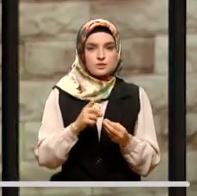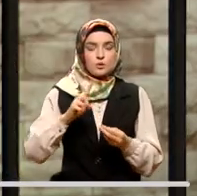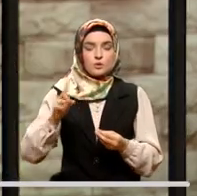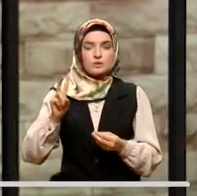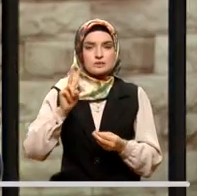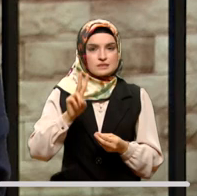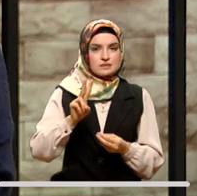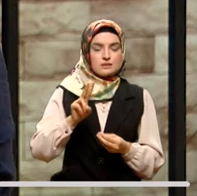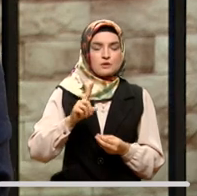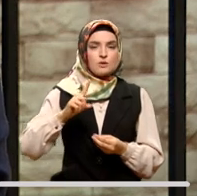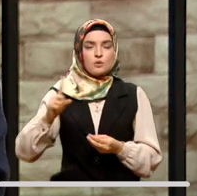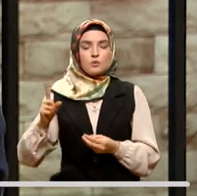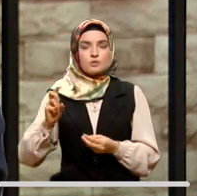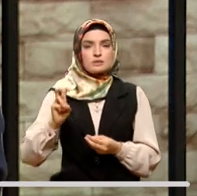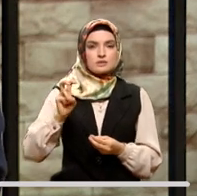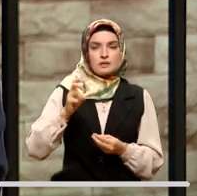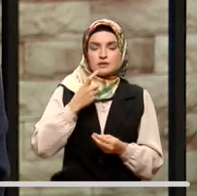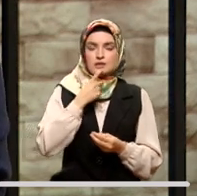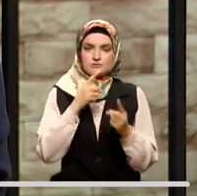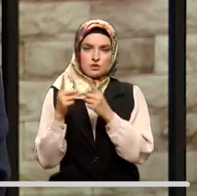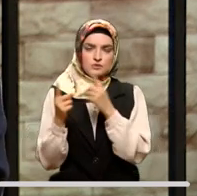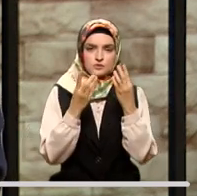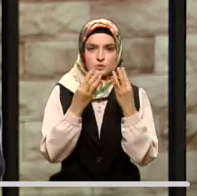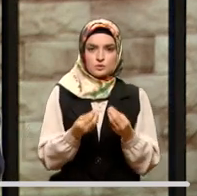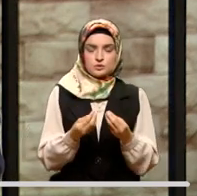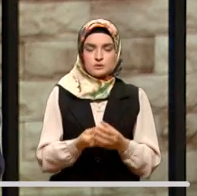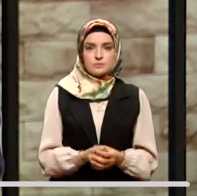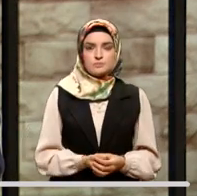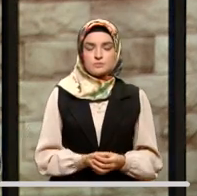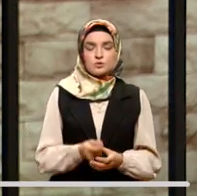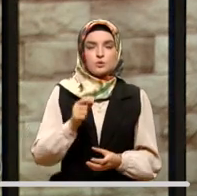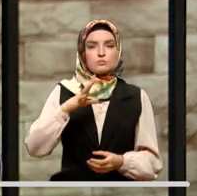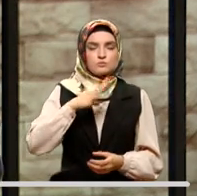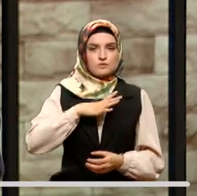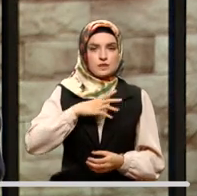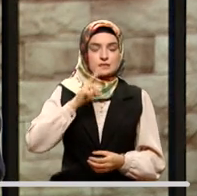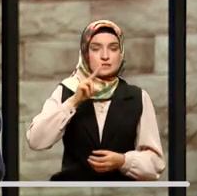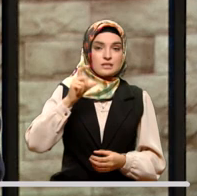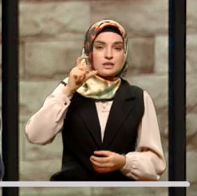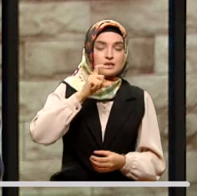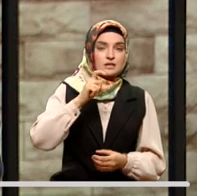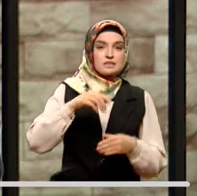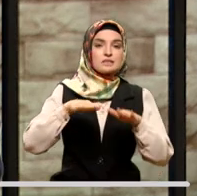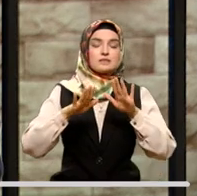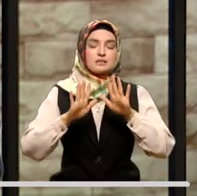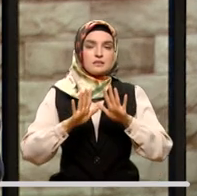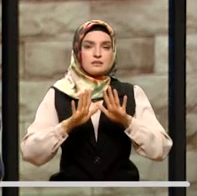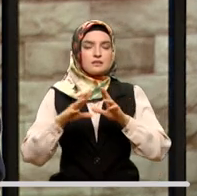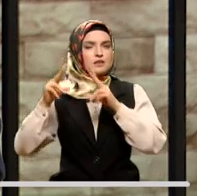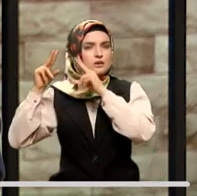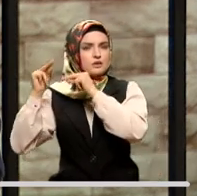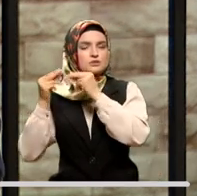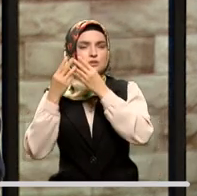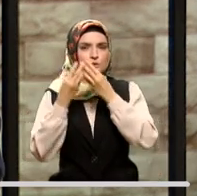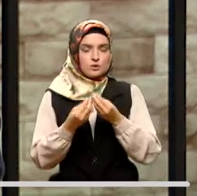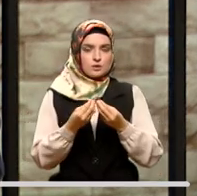evet. Yani orada daha yüksek bir yaş grubu yok. Şimdi burada şu var, 2 ay değil. Yani bir ay. Yatılı bir